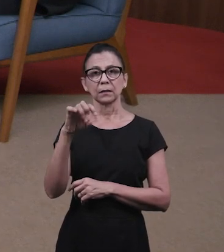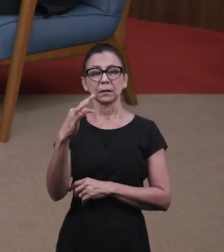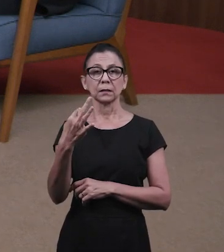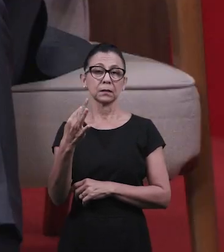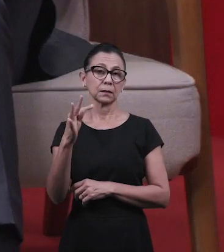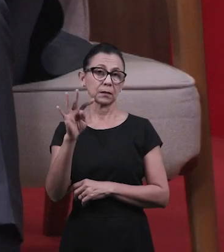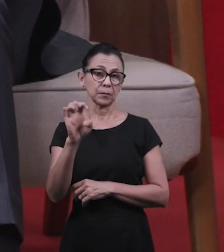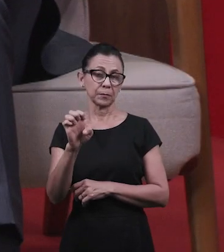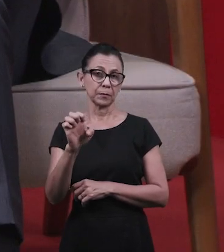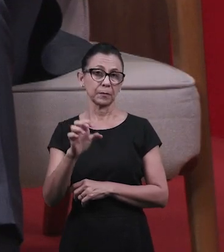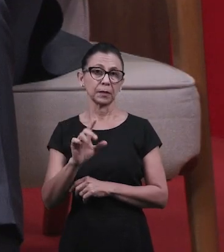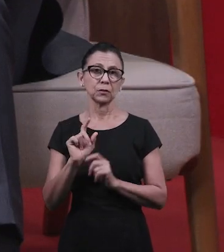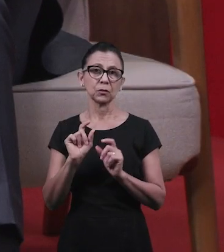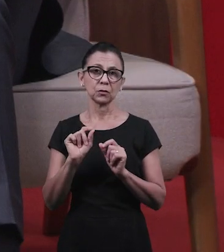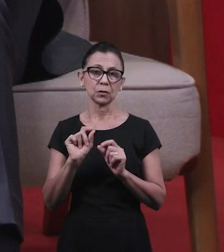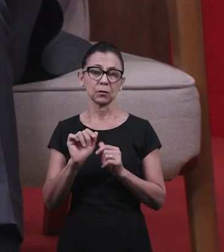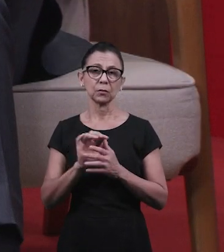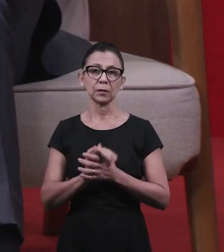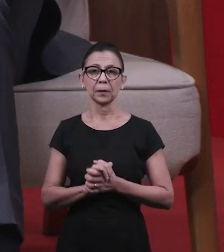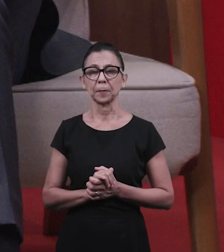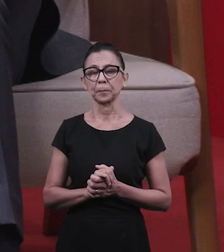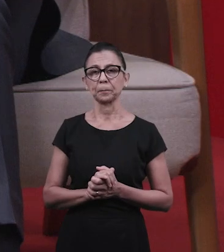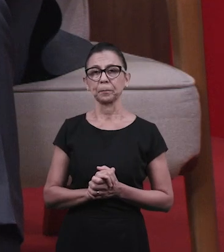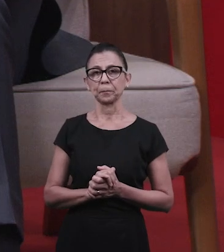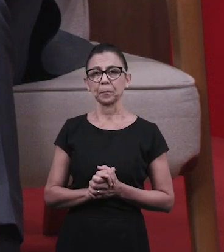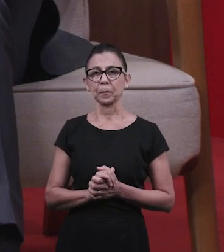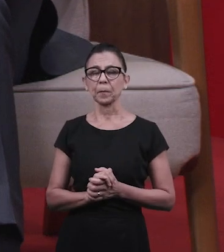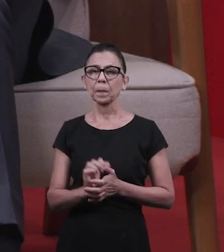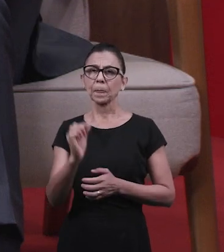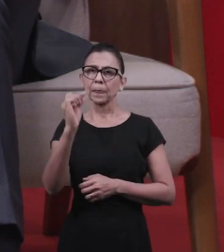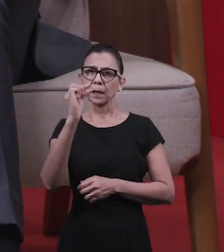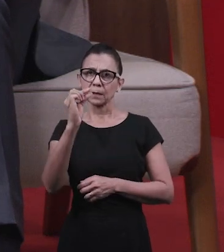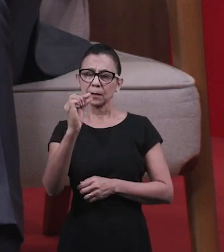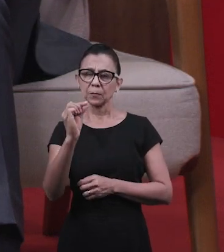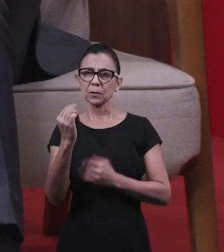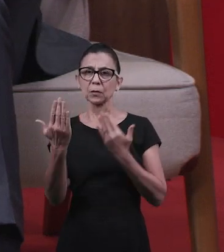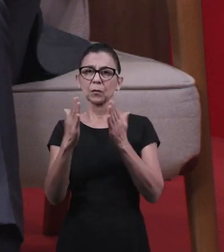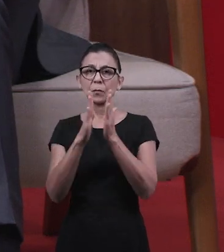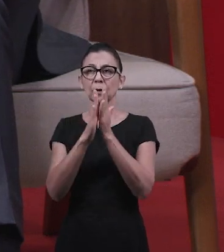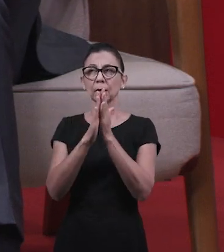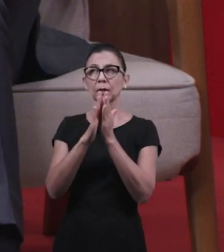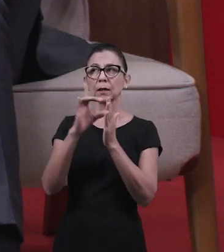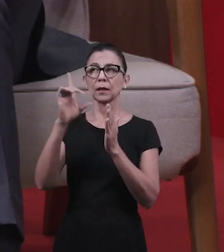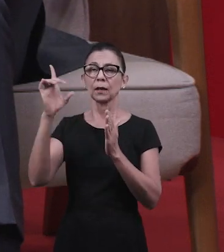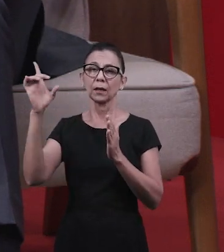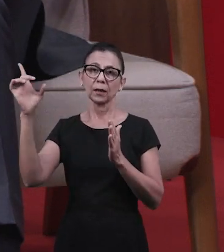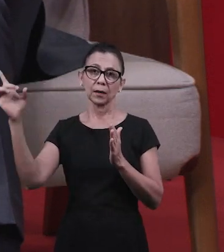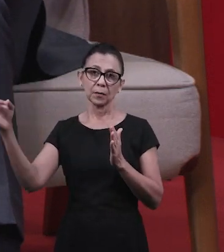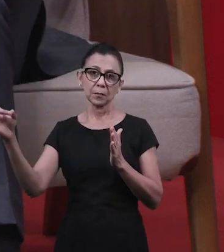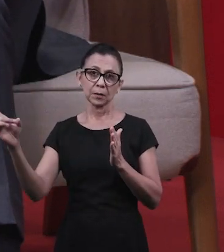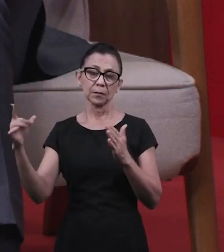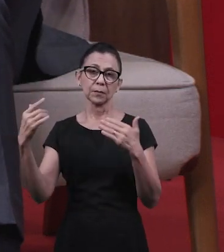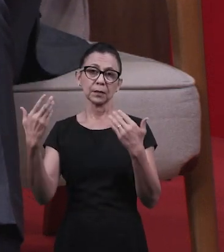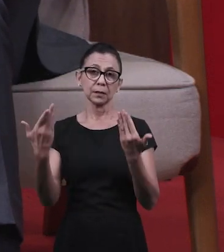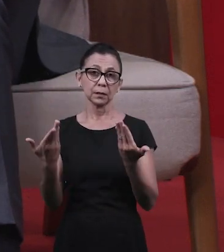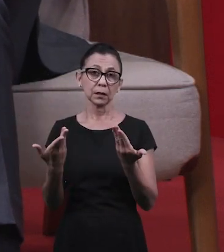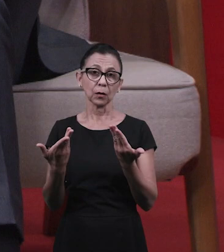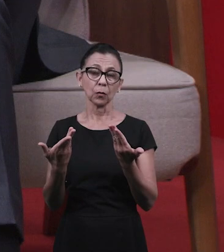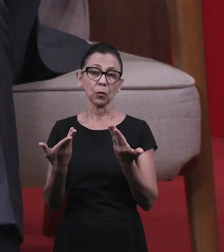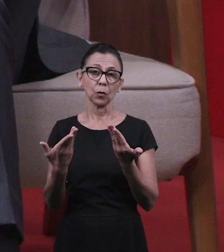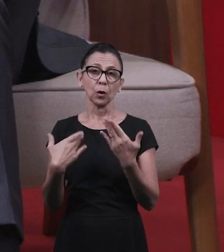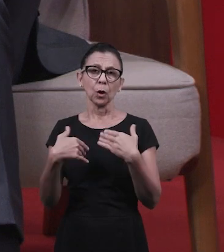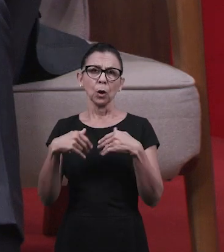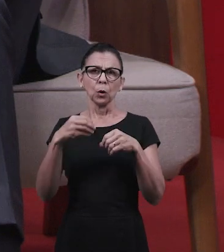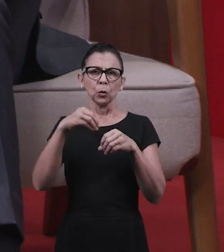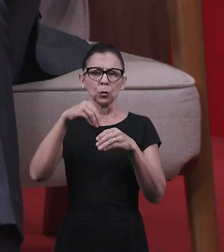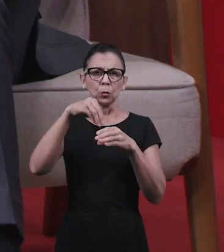parole qui est prêchée, c'est une seule. Donc, la parole de Dieu, elle est lancée. Mais de la